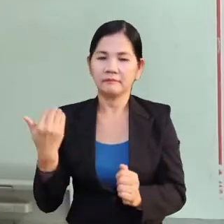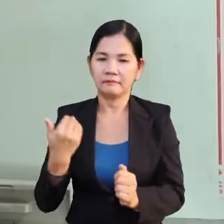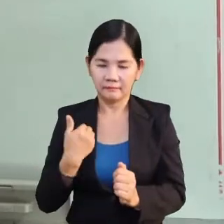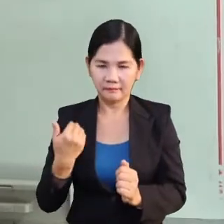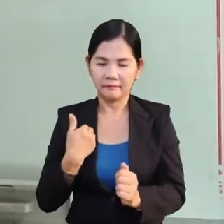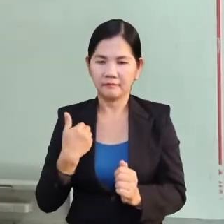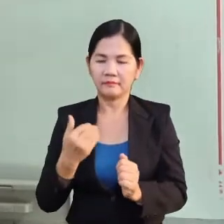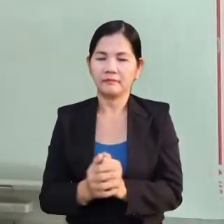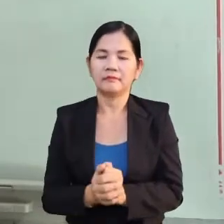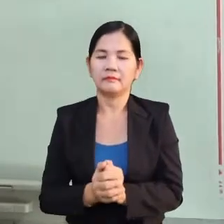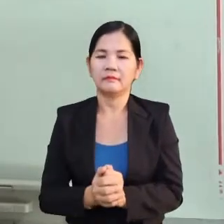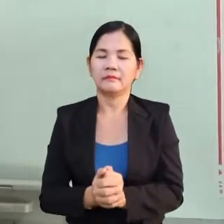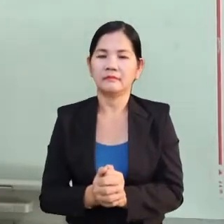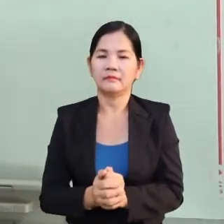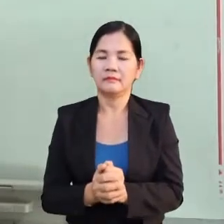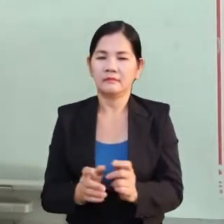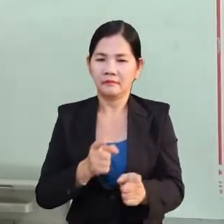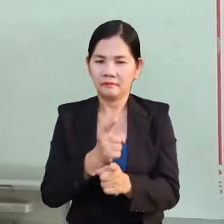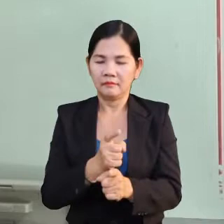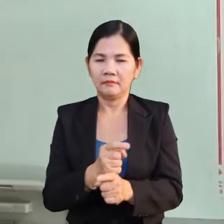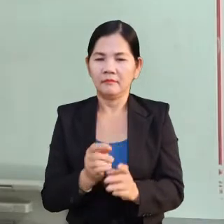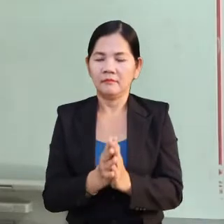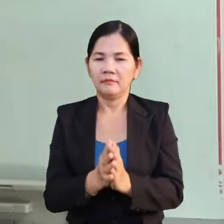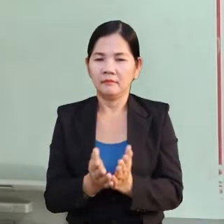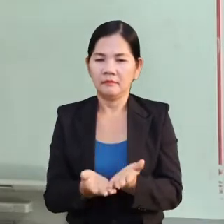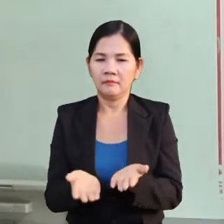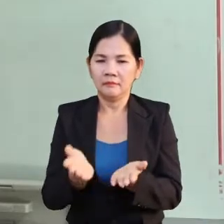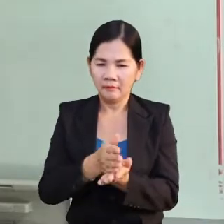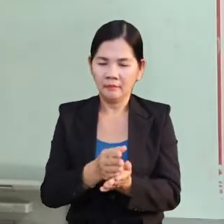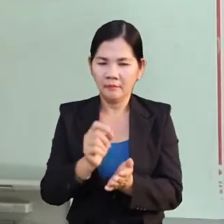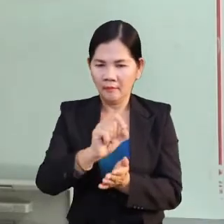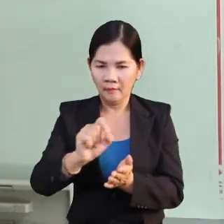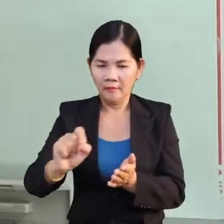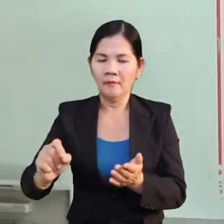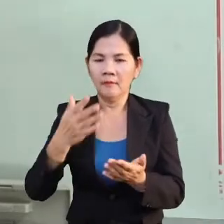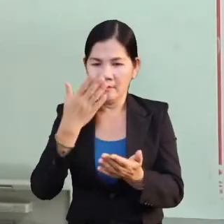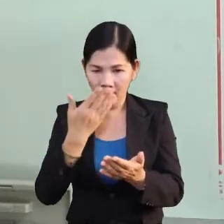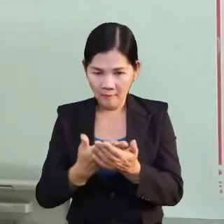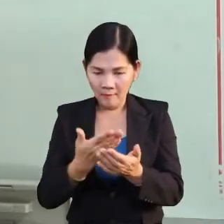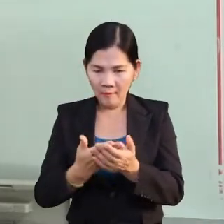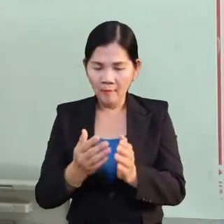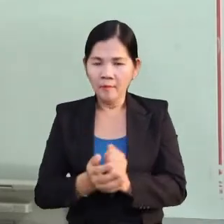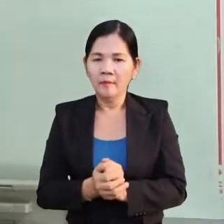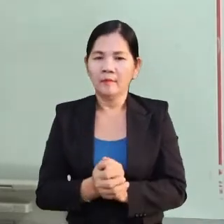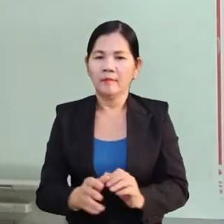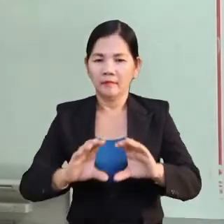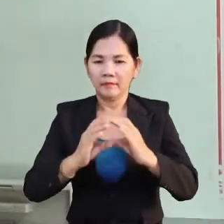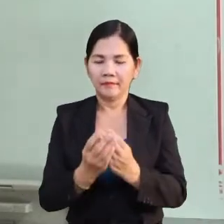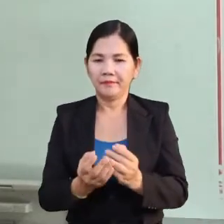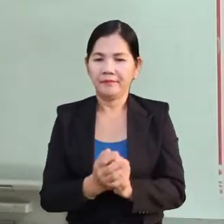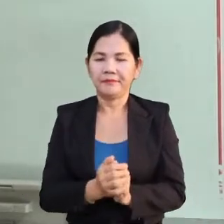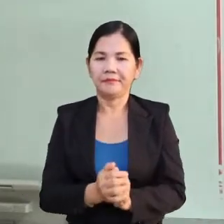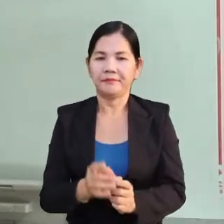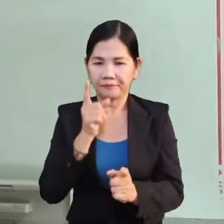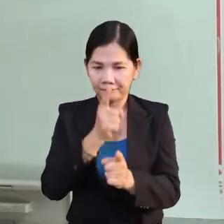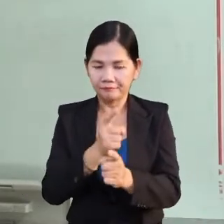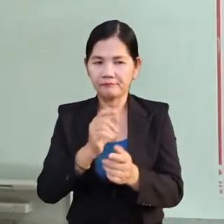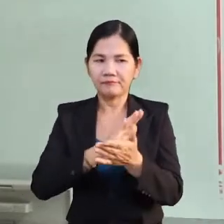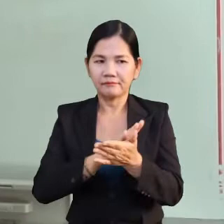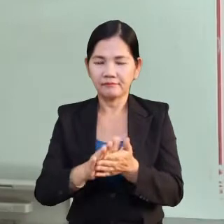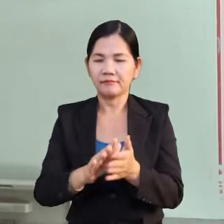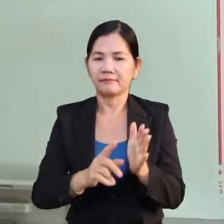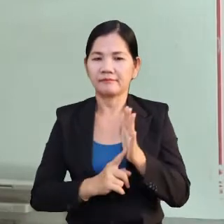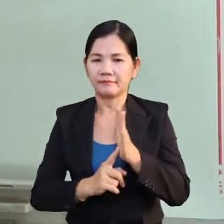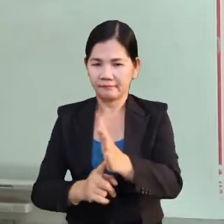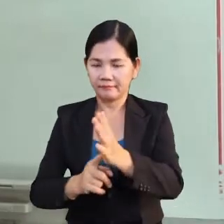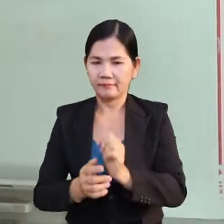មានយ៉ាងសៀវភៅយើងត្រូវដាក់កម្របសរសេរឈ្មោះចាយ៉ាងថ្នាក់ទីឲ្យបានស្អាតដោយអ្នកគ្រូបង្ហា